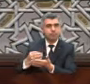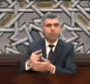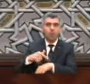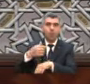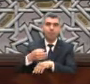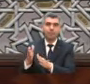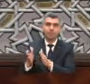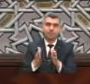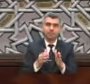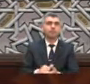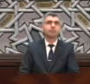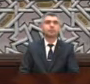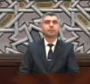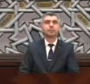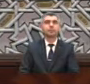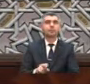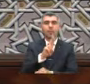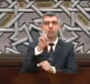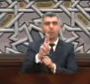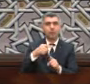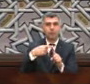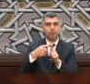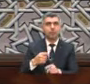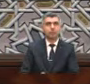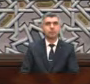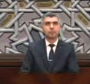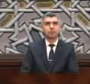الوقت. هل هناك من تعقيب إضافي في الموضوع؟